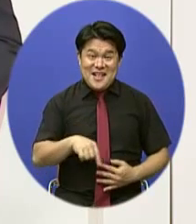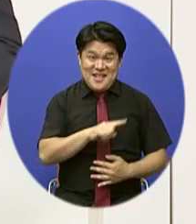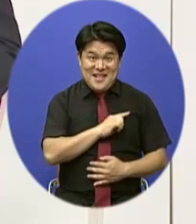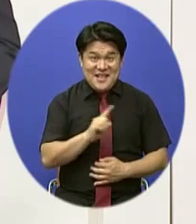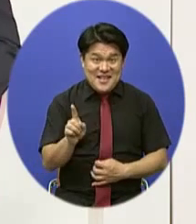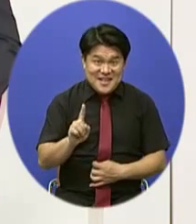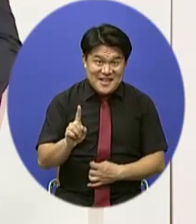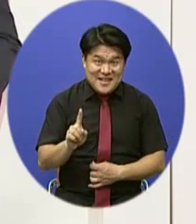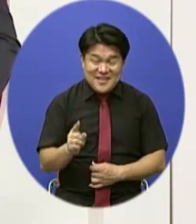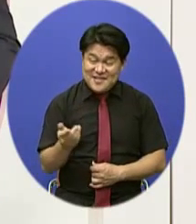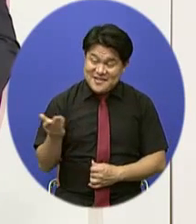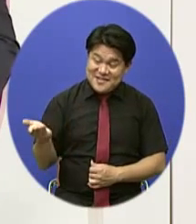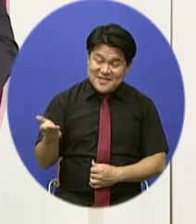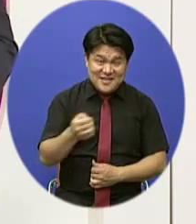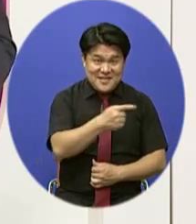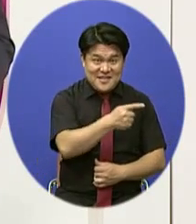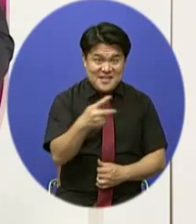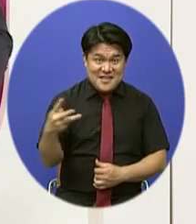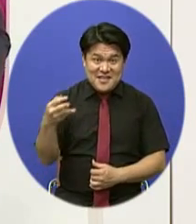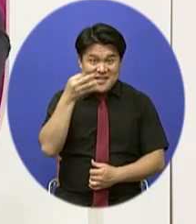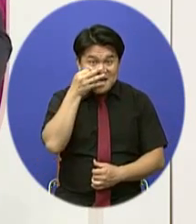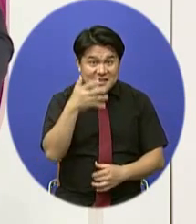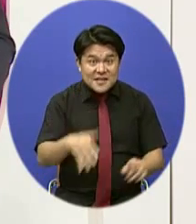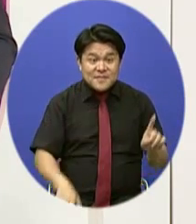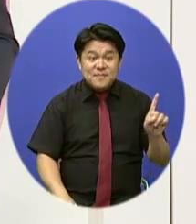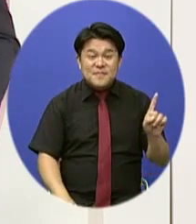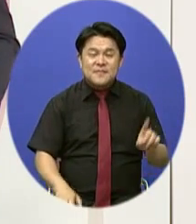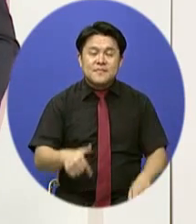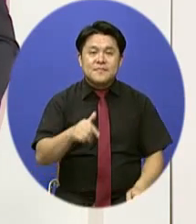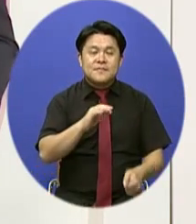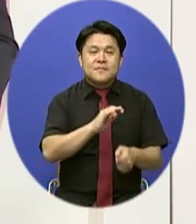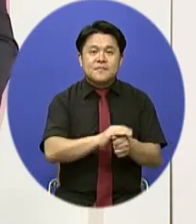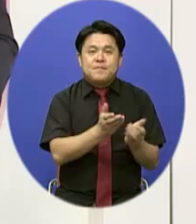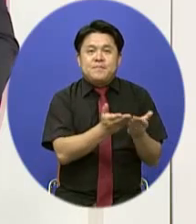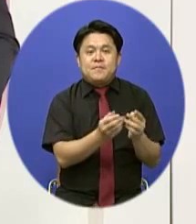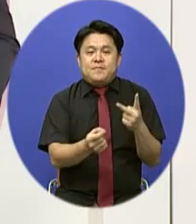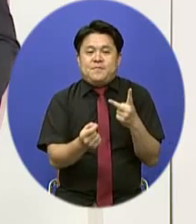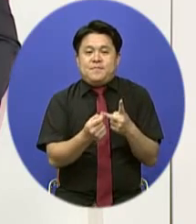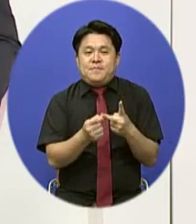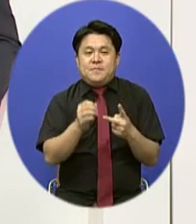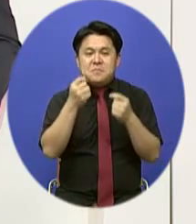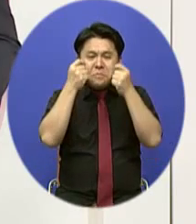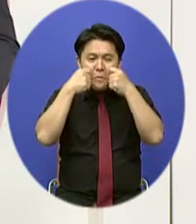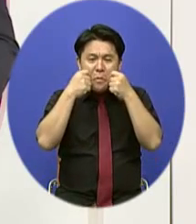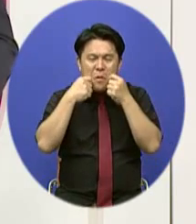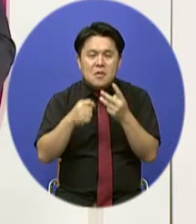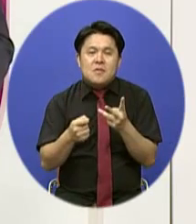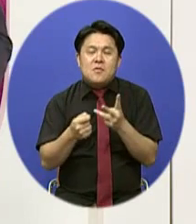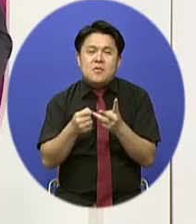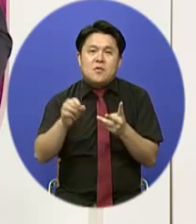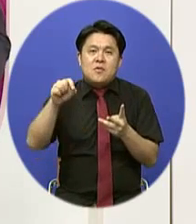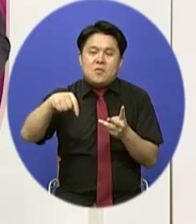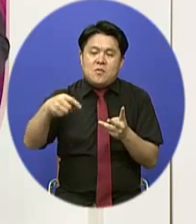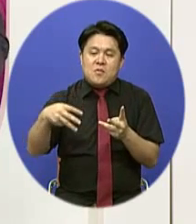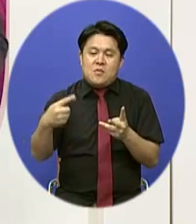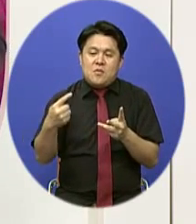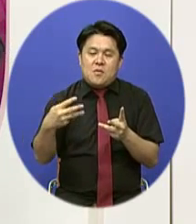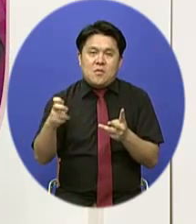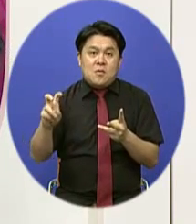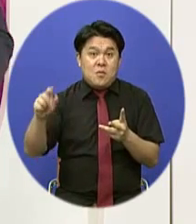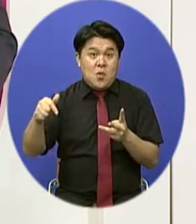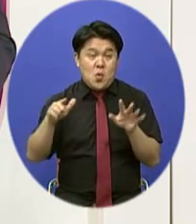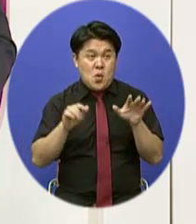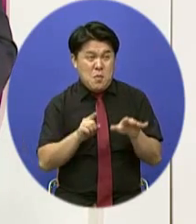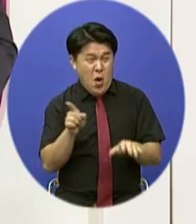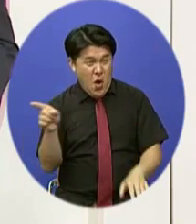네. 이효정 씨 보기를 한번 볼까요? 네. 1번. 거북선. 2번. 울보. 3번. 울돌목. 야, 오늘은 멀리 가네요,